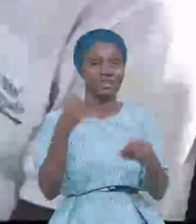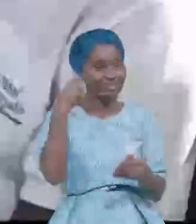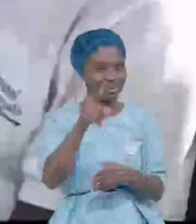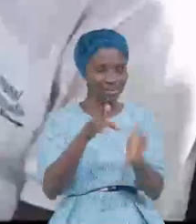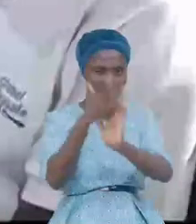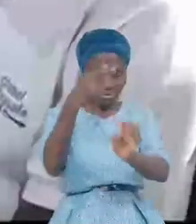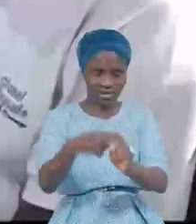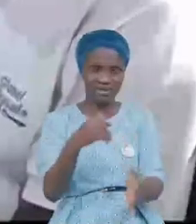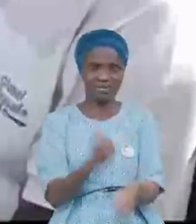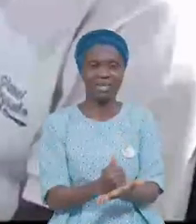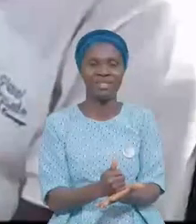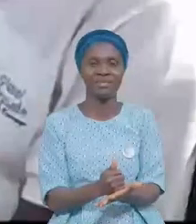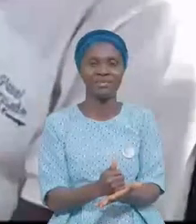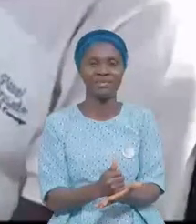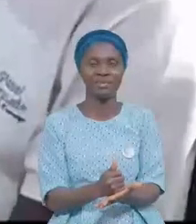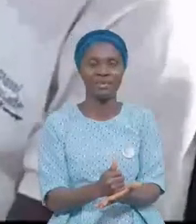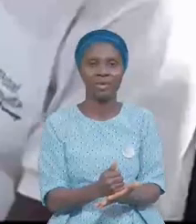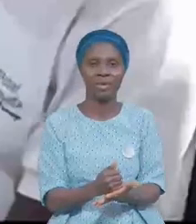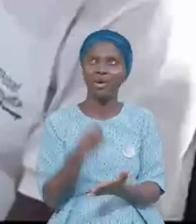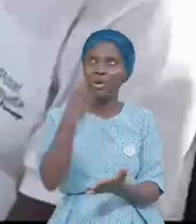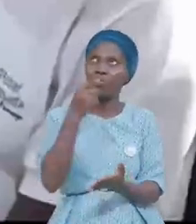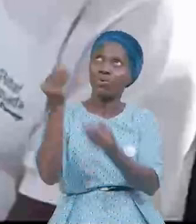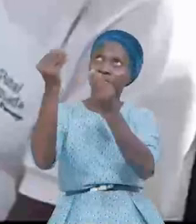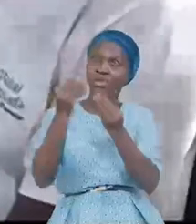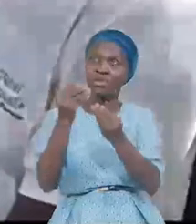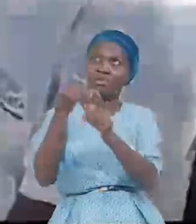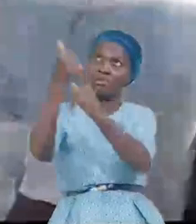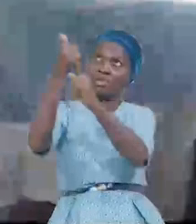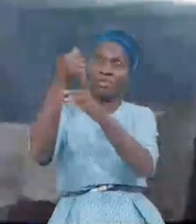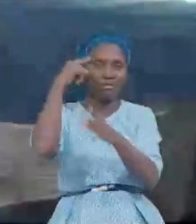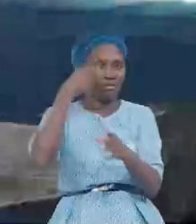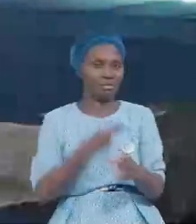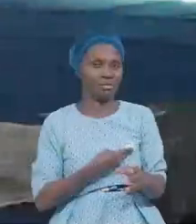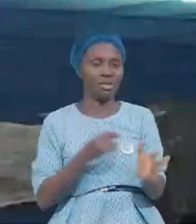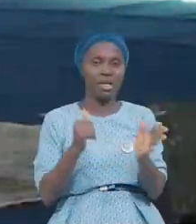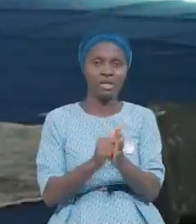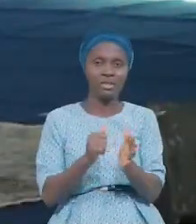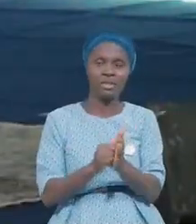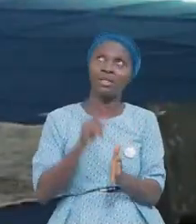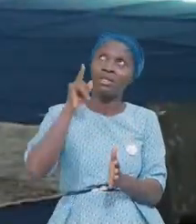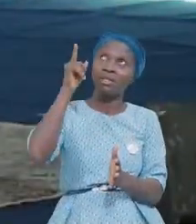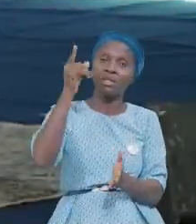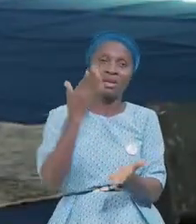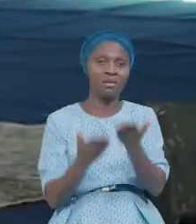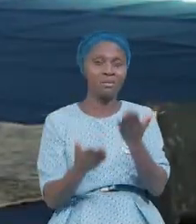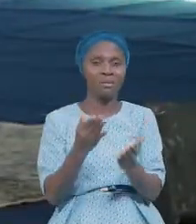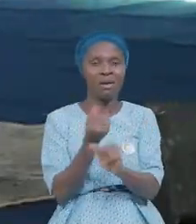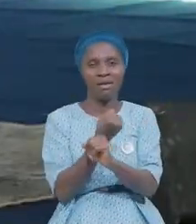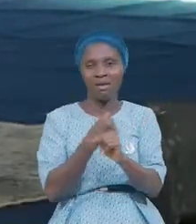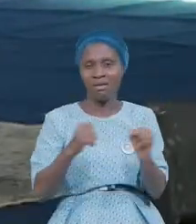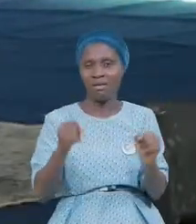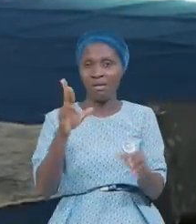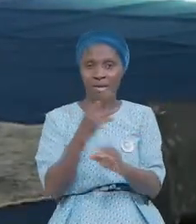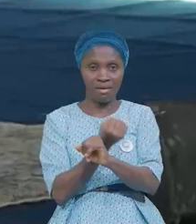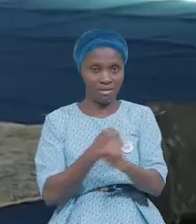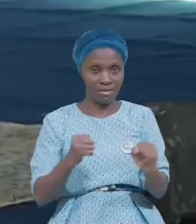Jésus. Il s'est donné lui-même pour nous, afin de nous racheter de toute